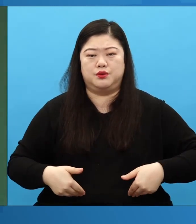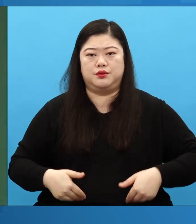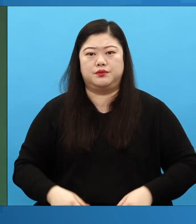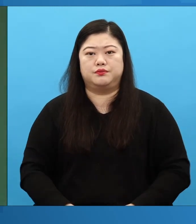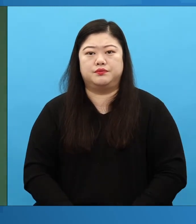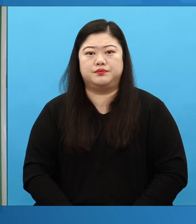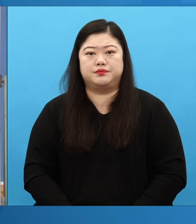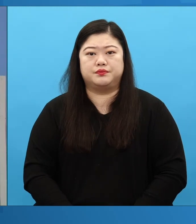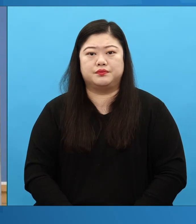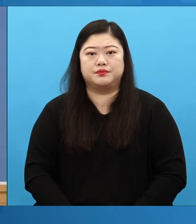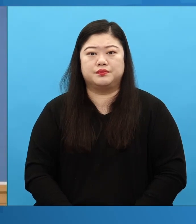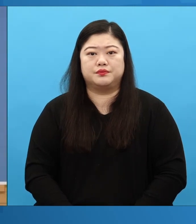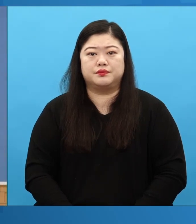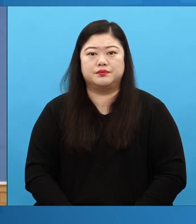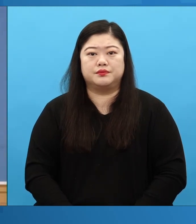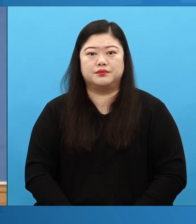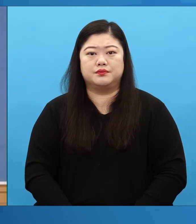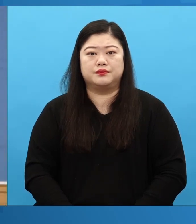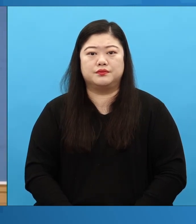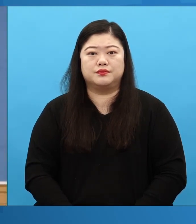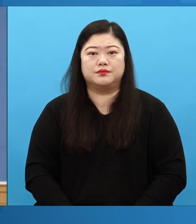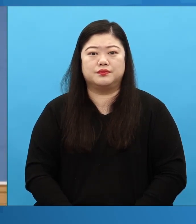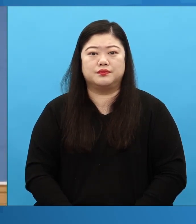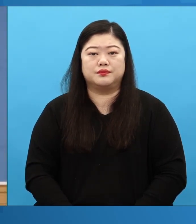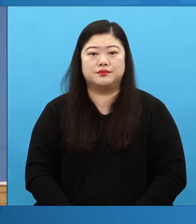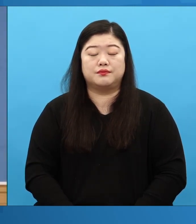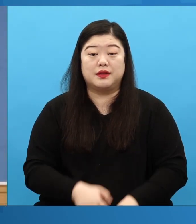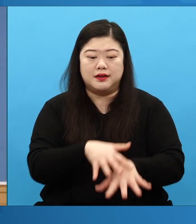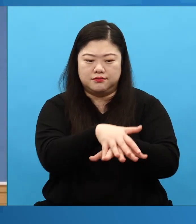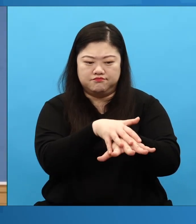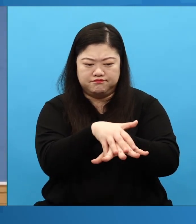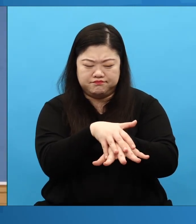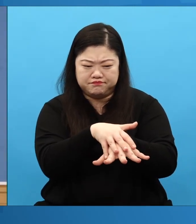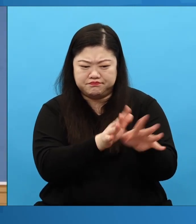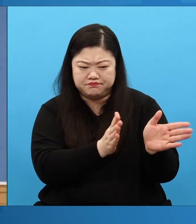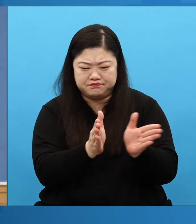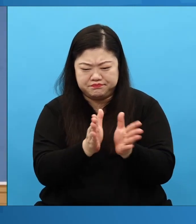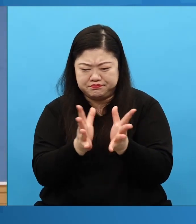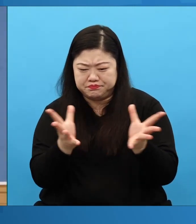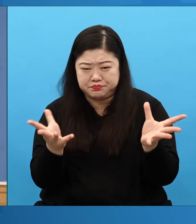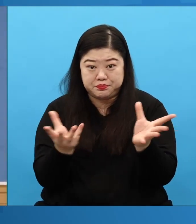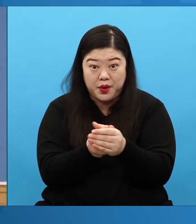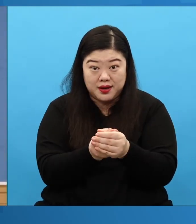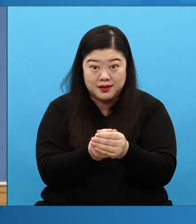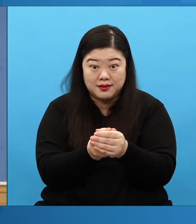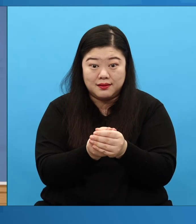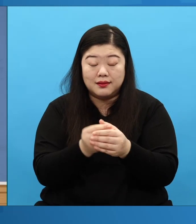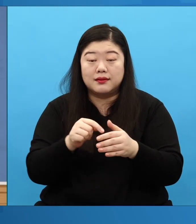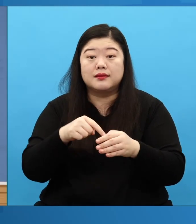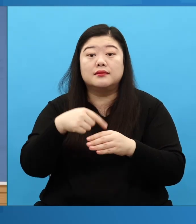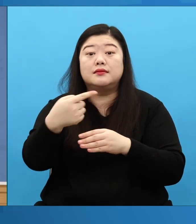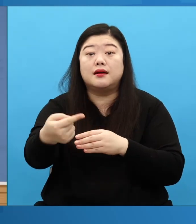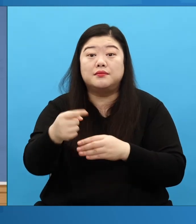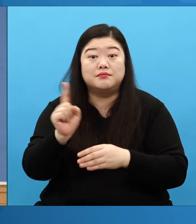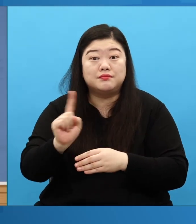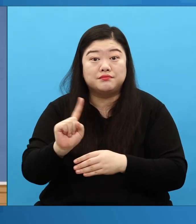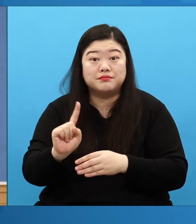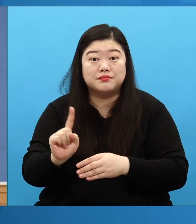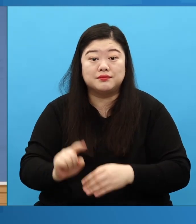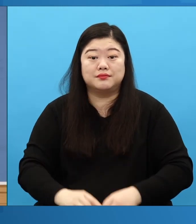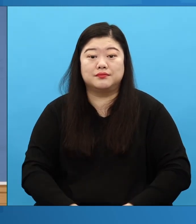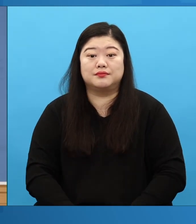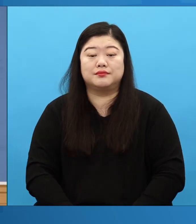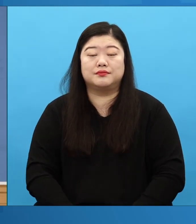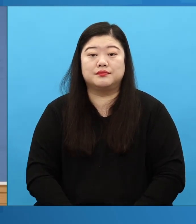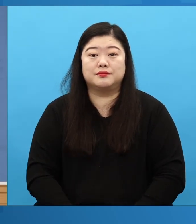이제 시스템이 딱 만들어지니까요. And because we're able to make this system, 그때부터는 이런 일이 벌어져요. it was from this point on that